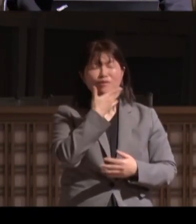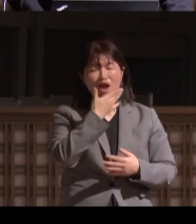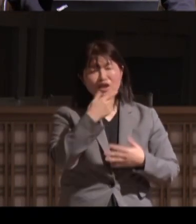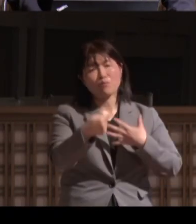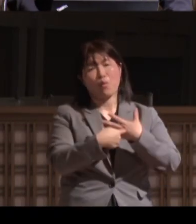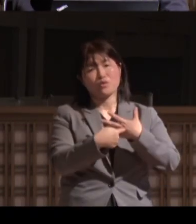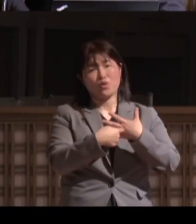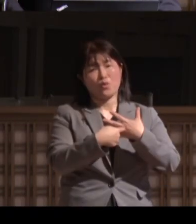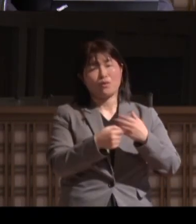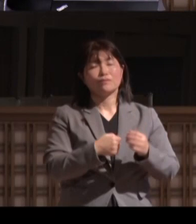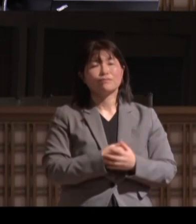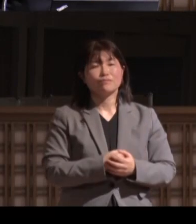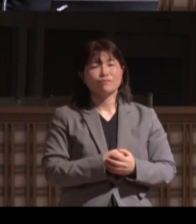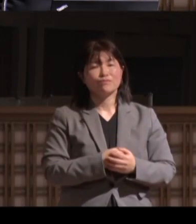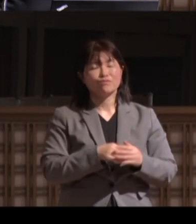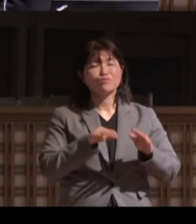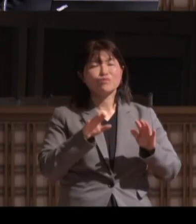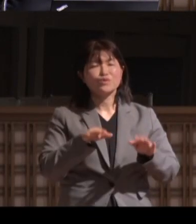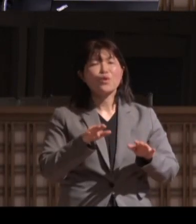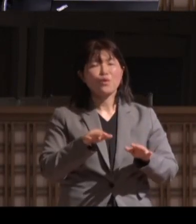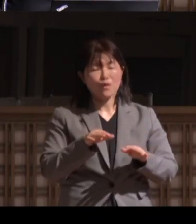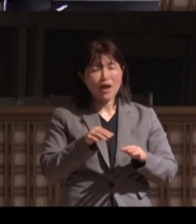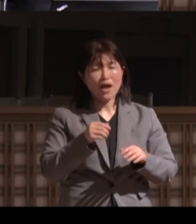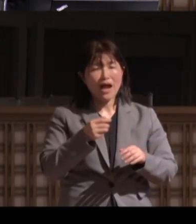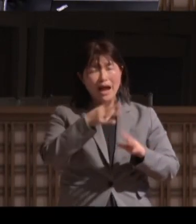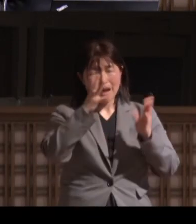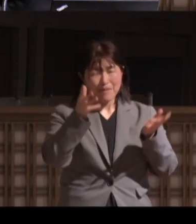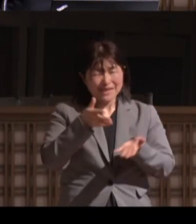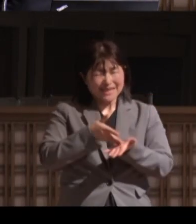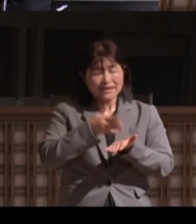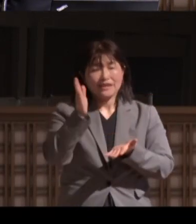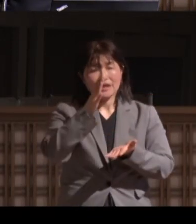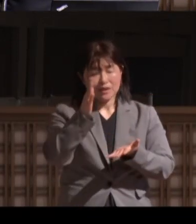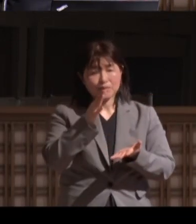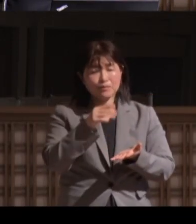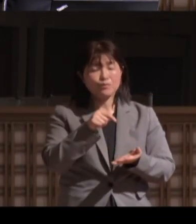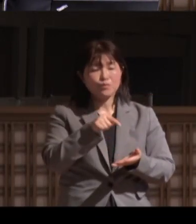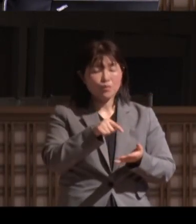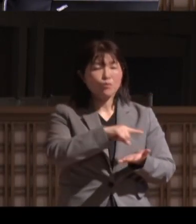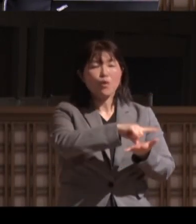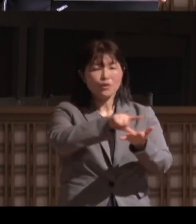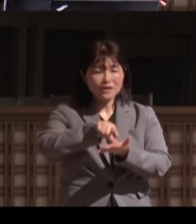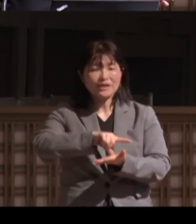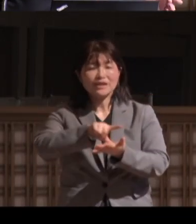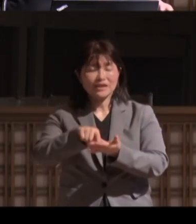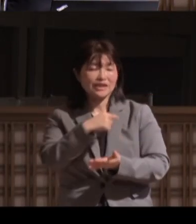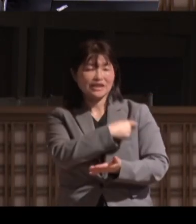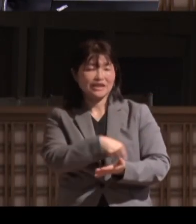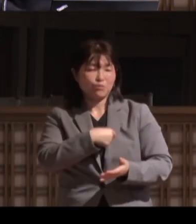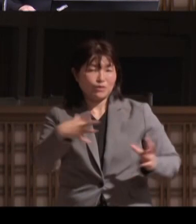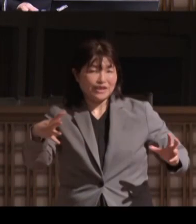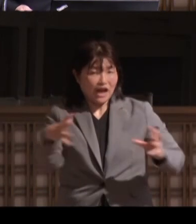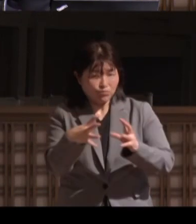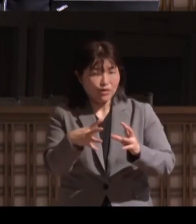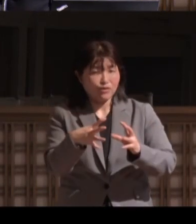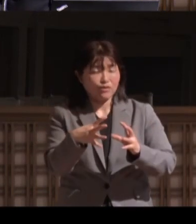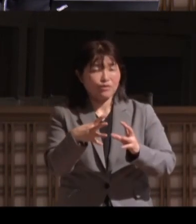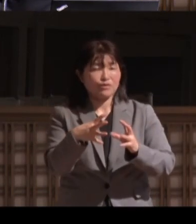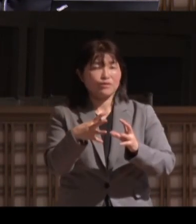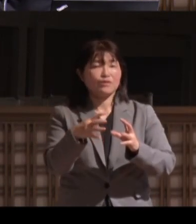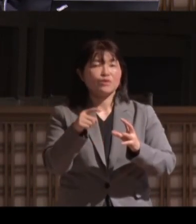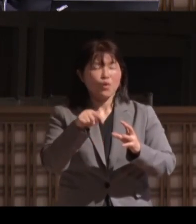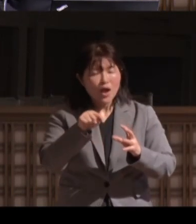ありますえ今日あまり強調いたしませんがここの地域でこの志しを結集するということが